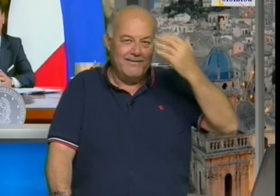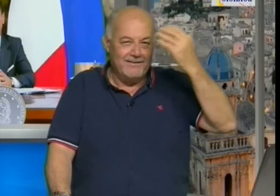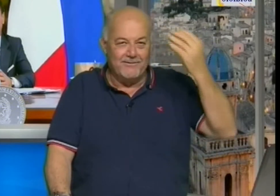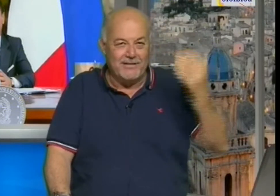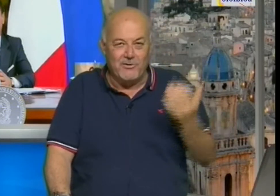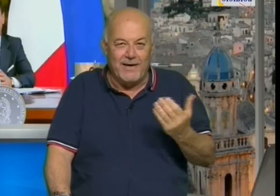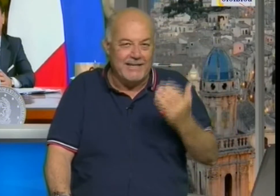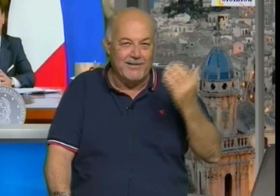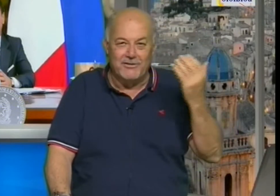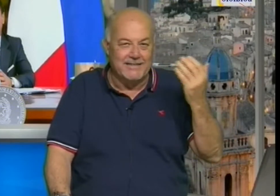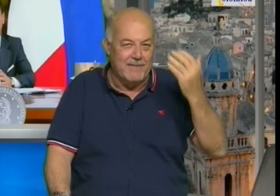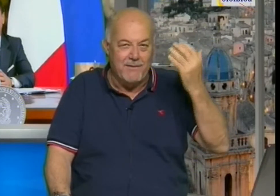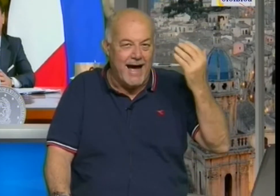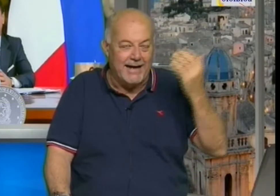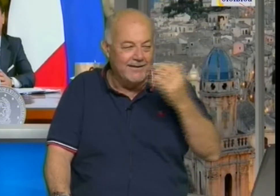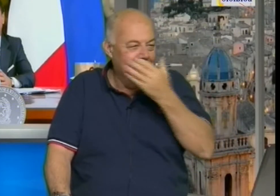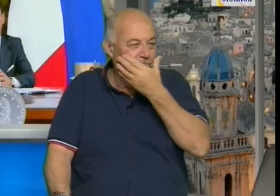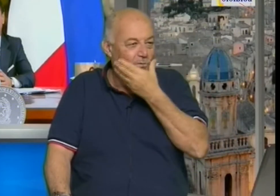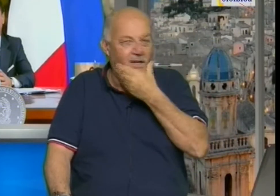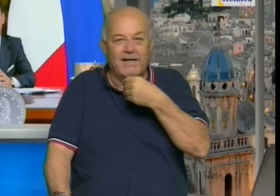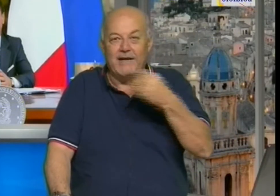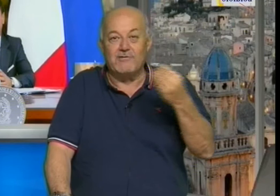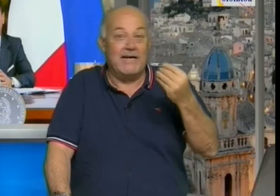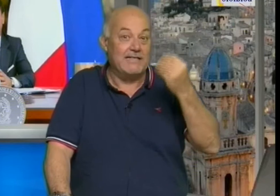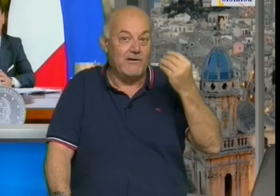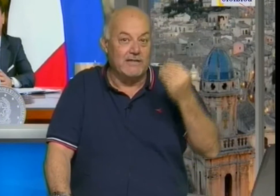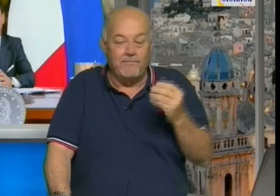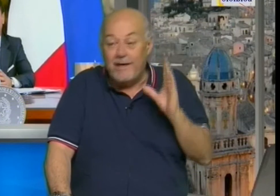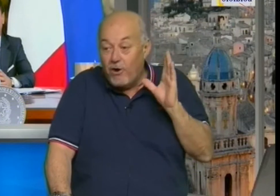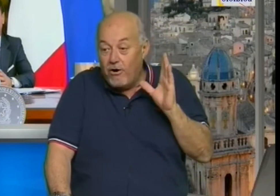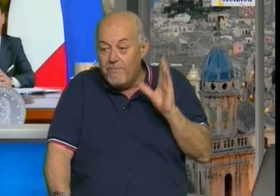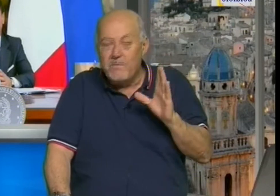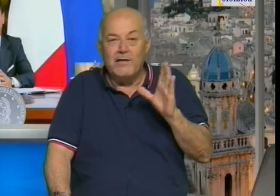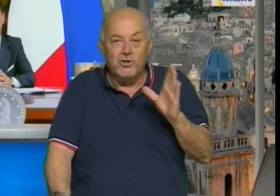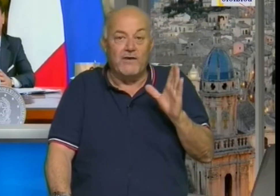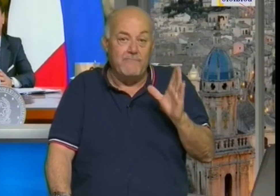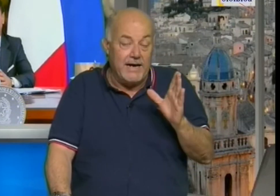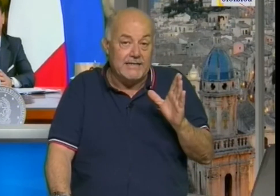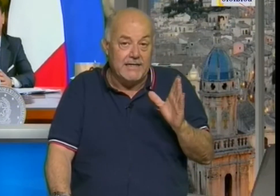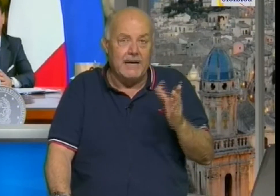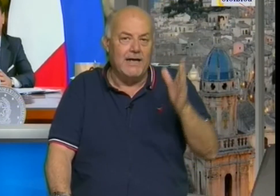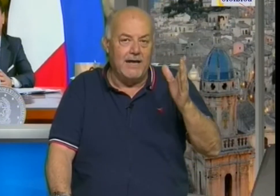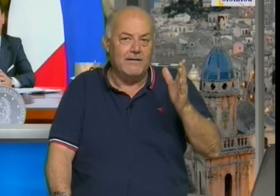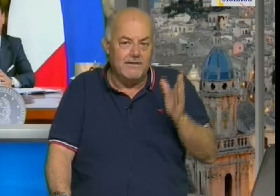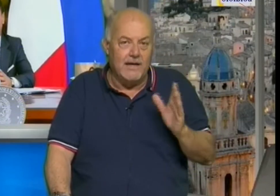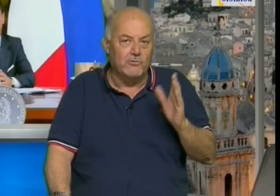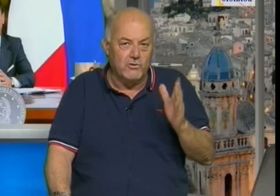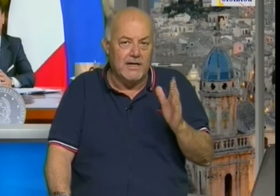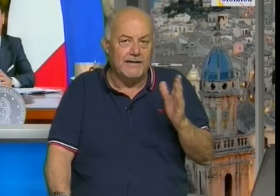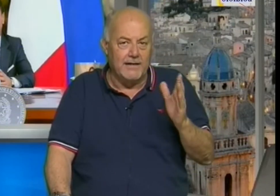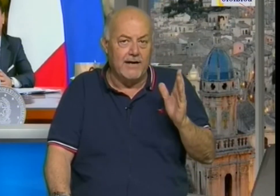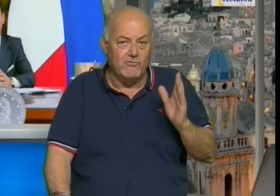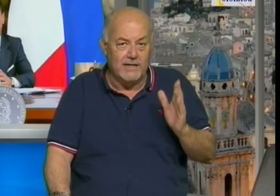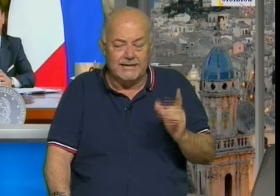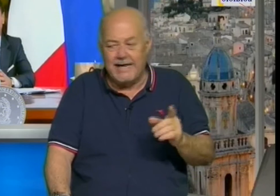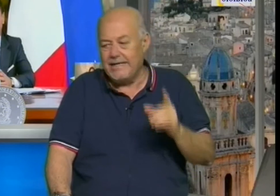in questo paese non si sa mai. Poi della Ragusana chissà cosa, però dovrebbe essere l'autostrada